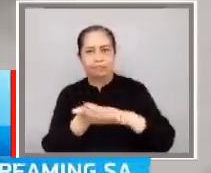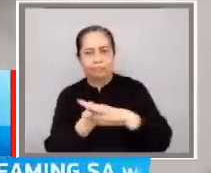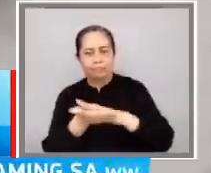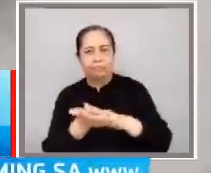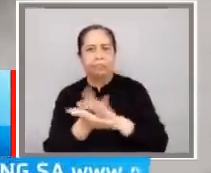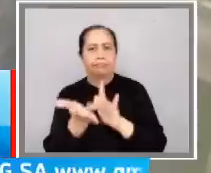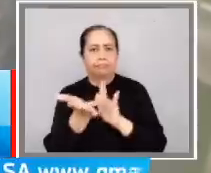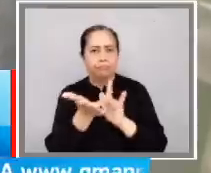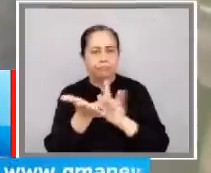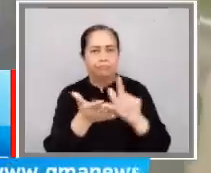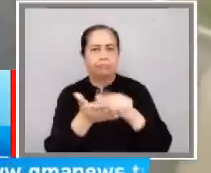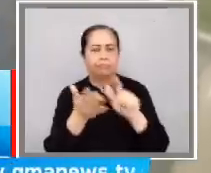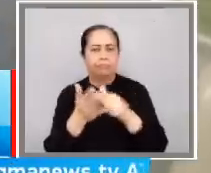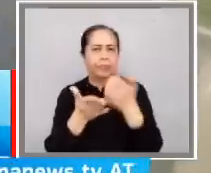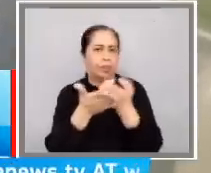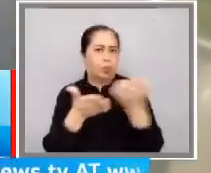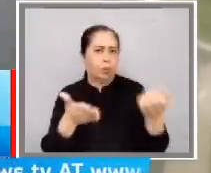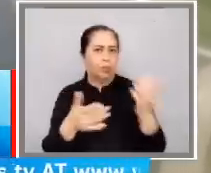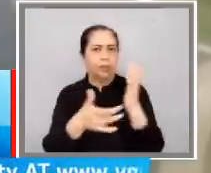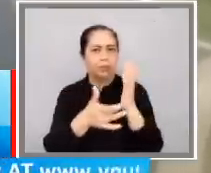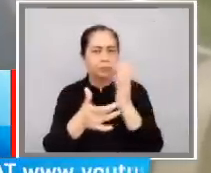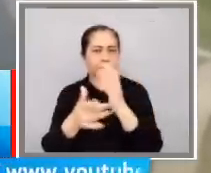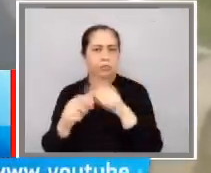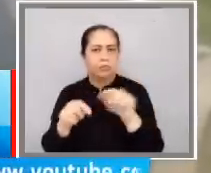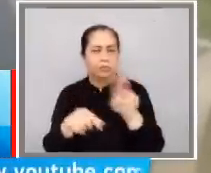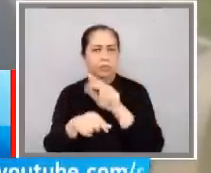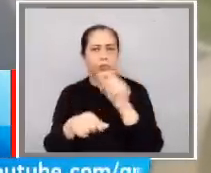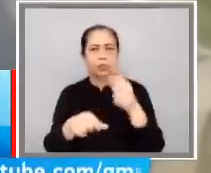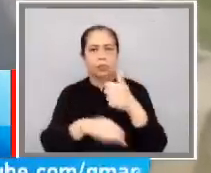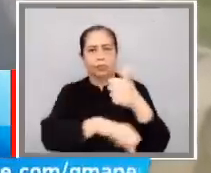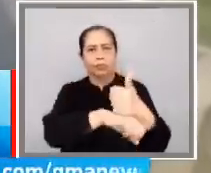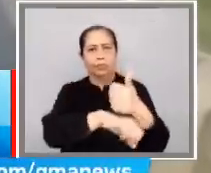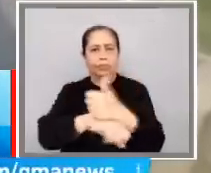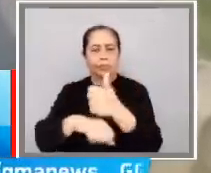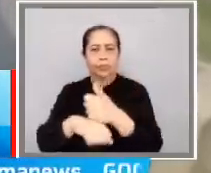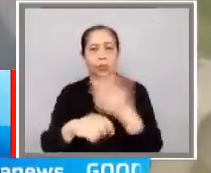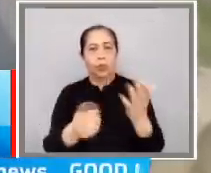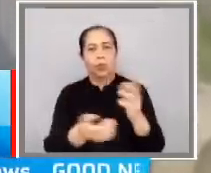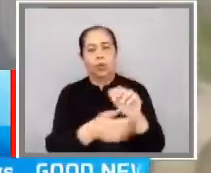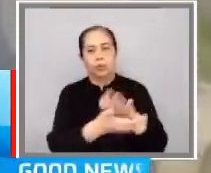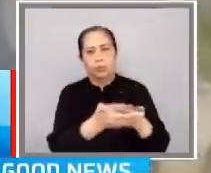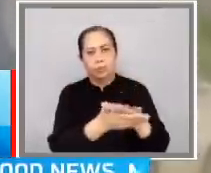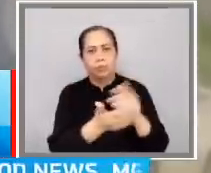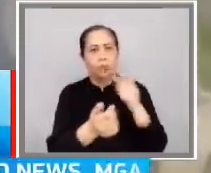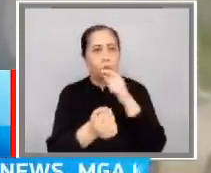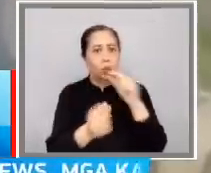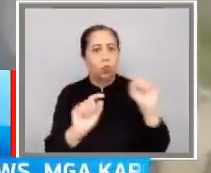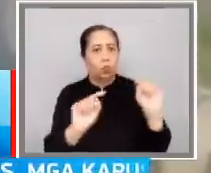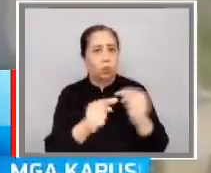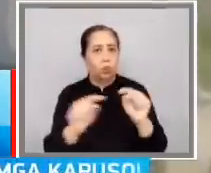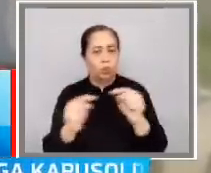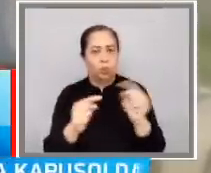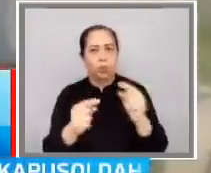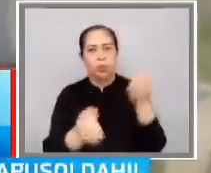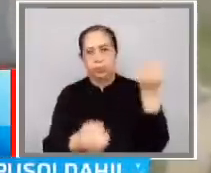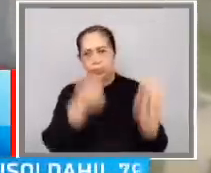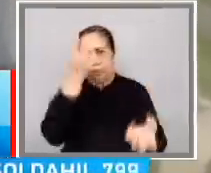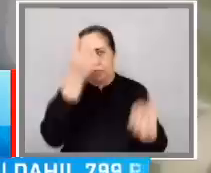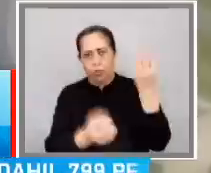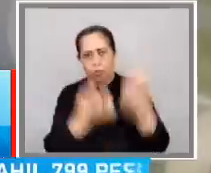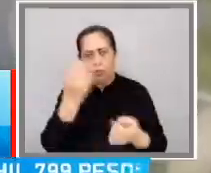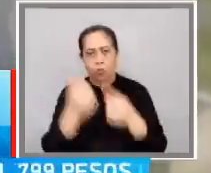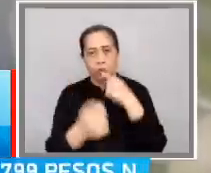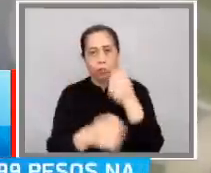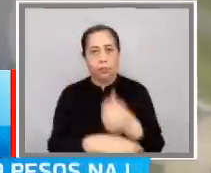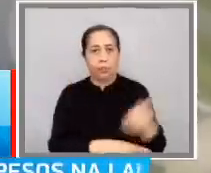mga medical equipment ang nakaabang sa bawat station kung saan gagamutin ang mga mapipinsala ng paputok. Ayon sa pamunuan ng